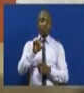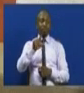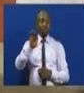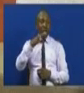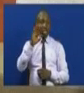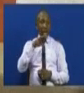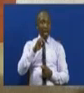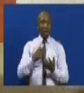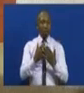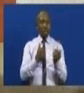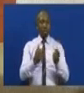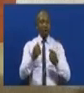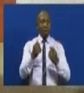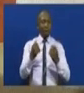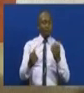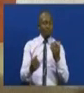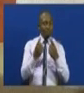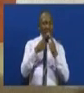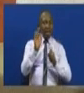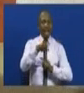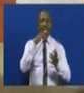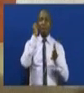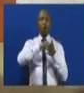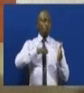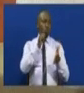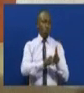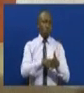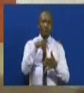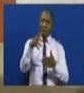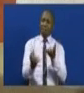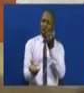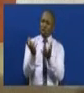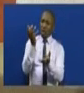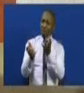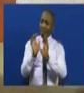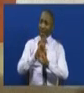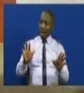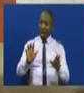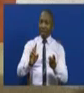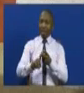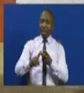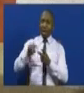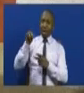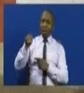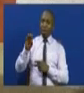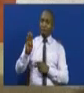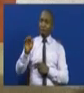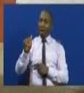magumu. Maji yakishachemka ndipo unachukua kivumbasi. Kuna vumbasi vya aina nyingi,